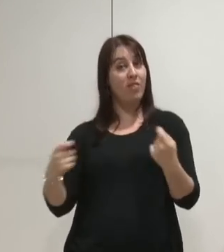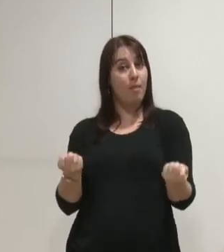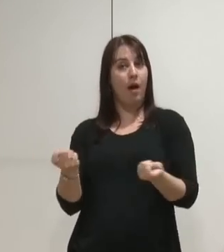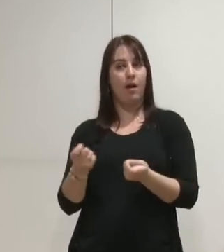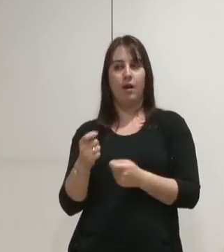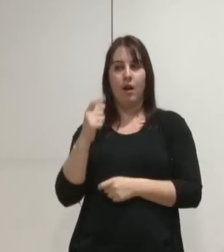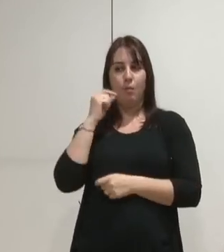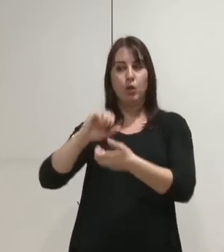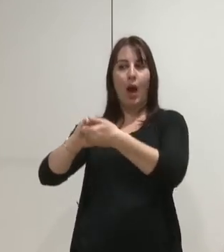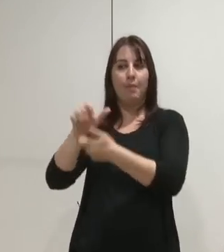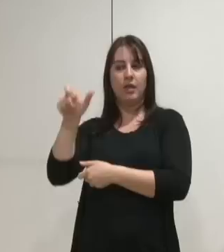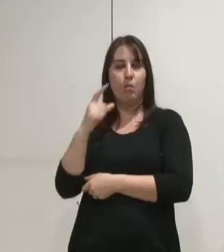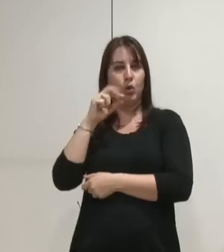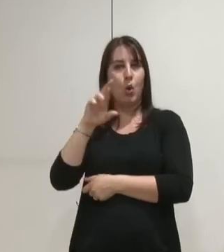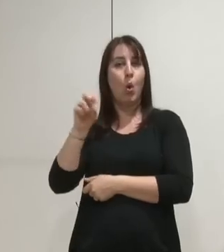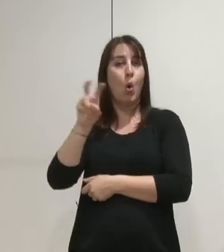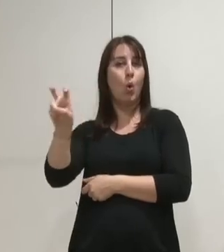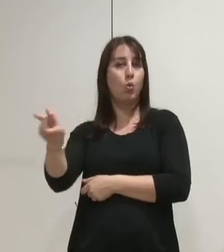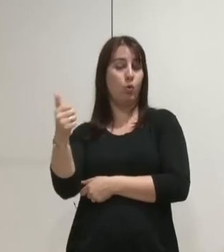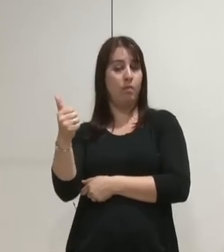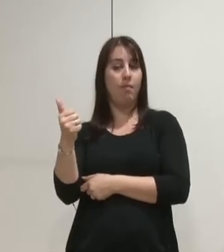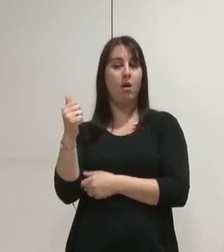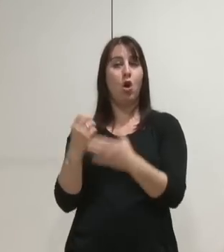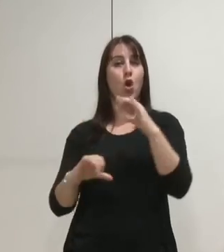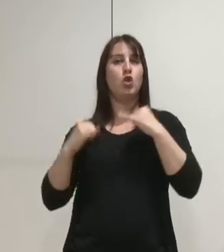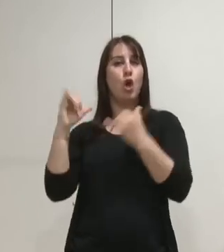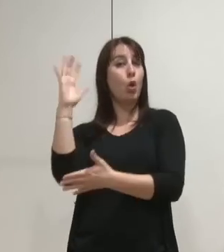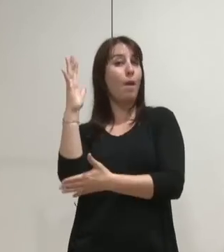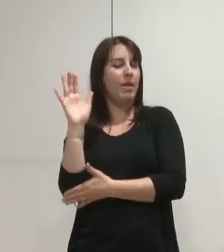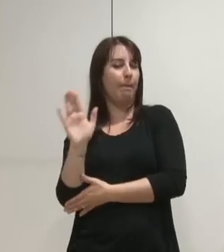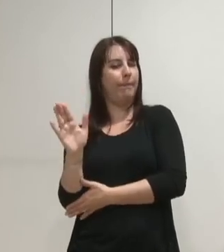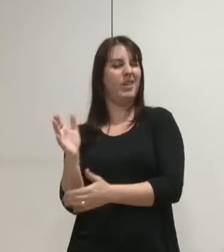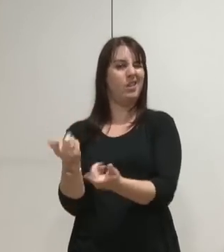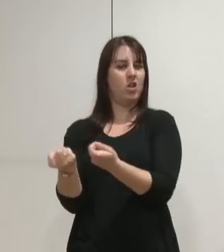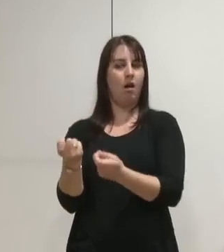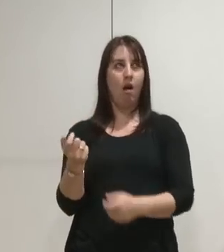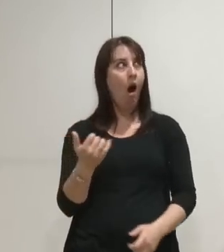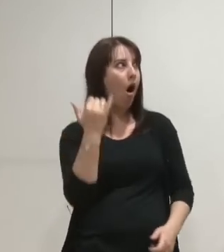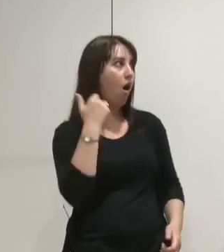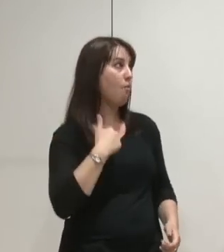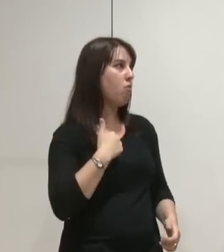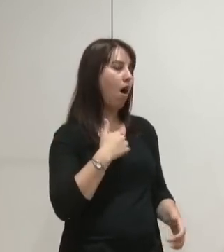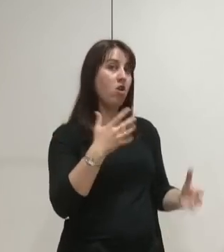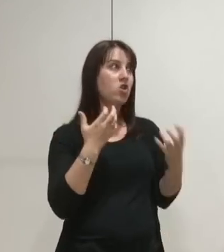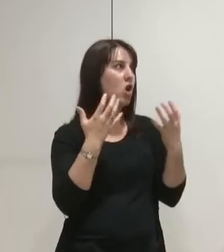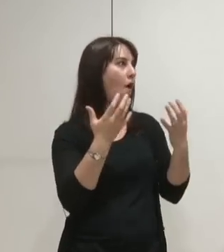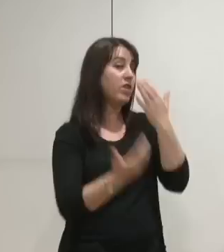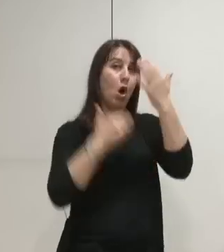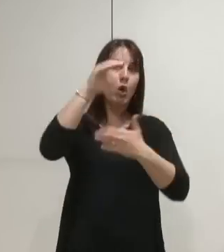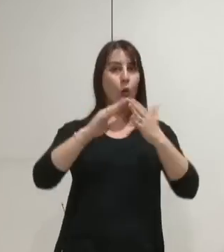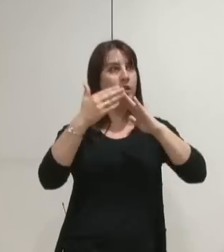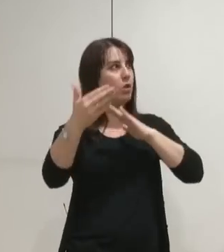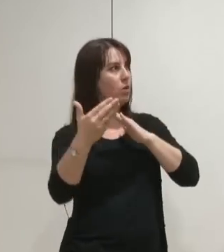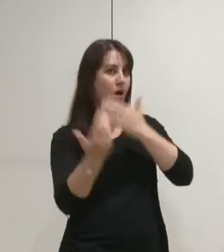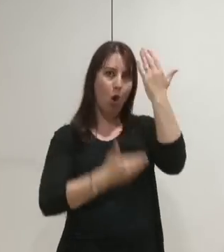Alexandre rou pas le nommer qui est aujourd'hui nouveau responsable des Jeunes UMP avait dit bah moi un truc qui serait bien ce serait de commémorer la la journée d'étude on a une